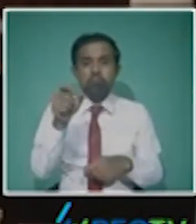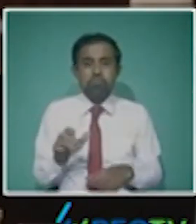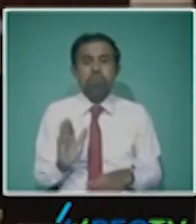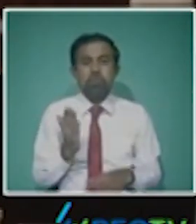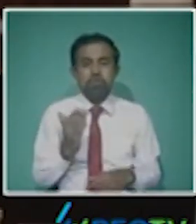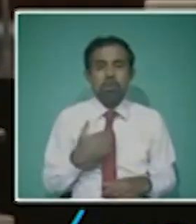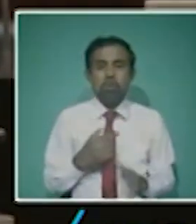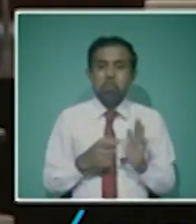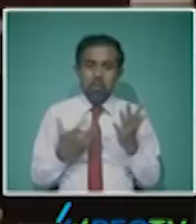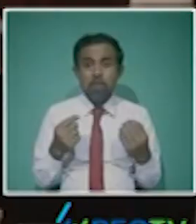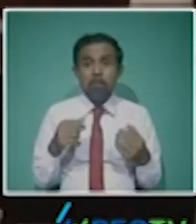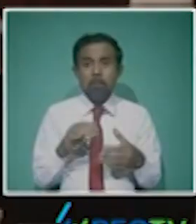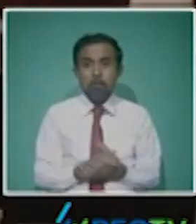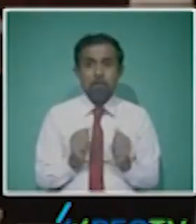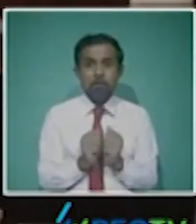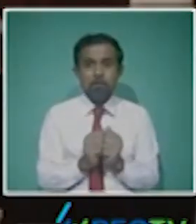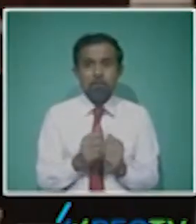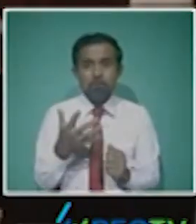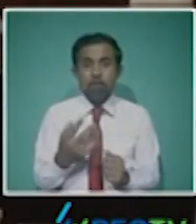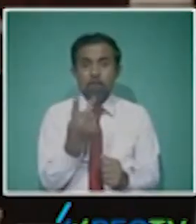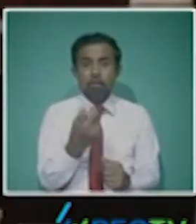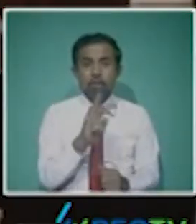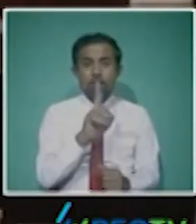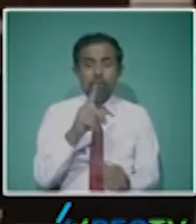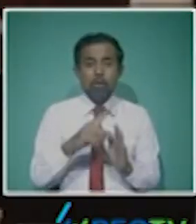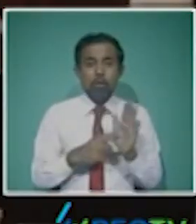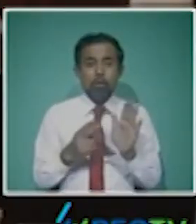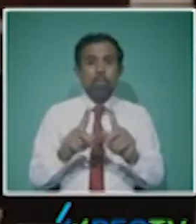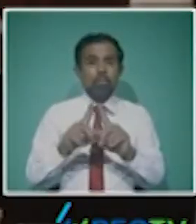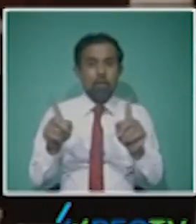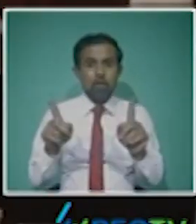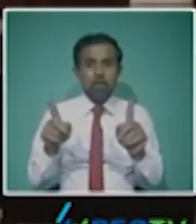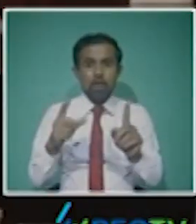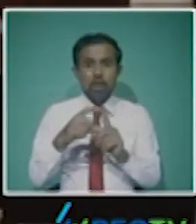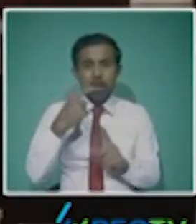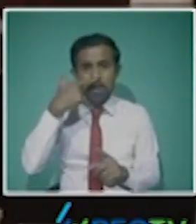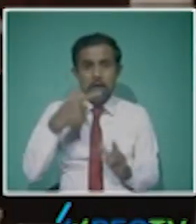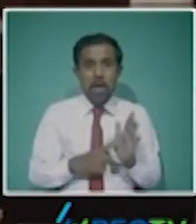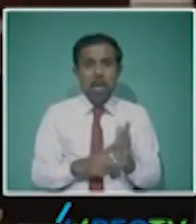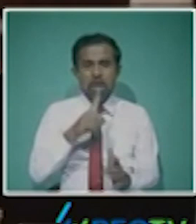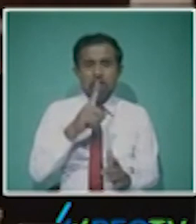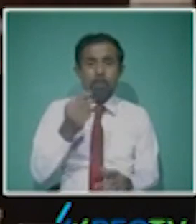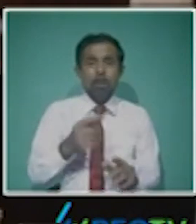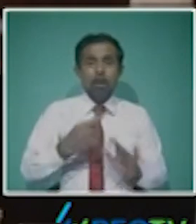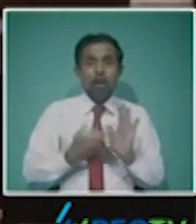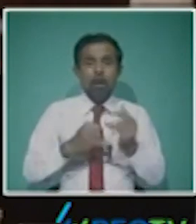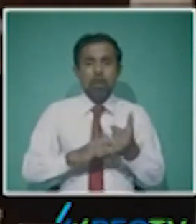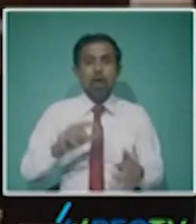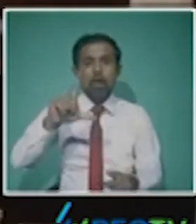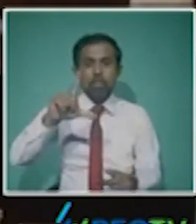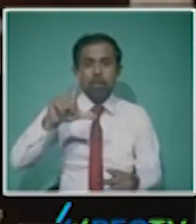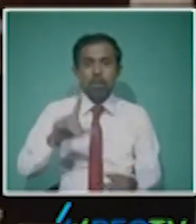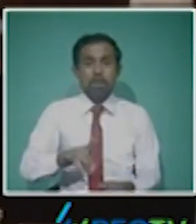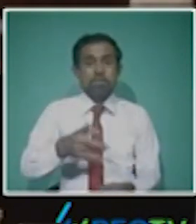කියලා අපි බය නැතුව කියන්න ඕනි මම 2021 ජූනි මාසේ 10 වෙනිදා ඩීසල් ලීටරයක් වැඩි කරලා රුපියල් 7කින් රුපියල්